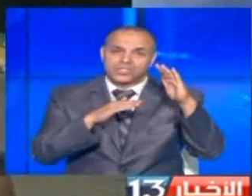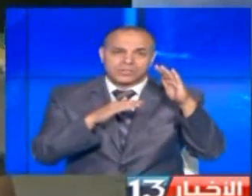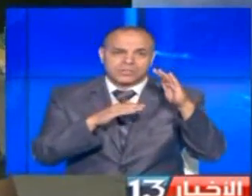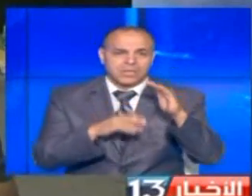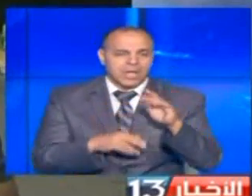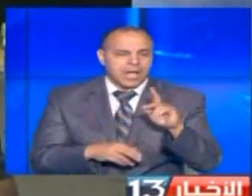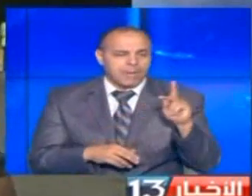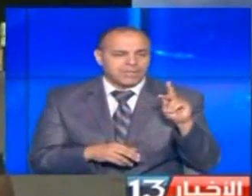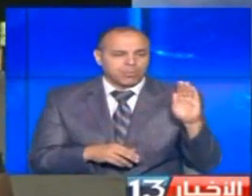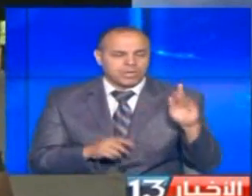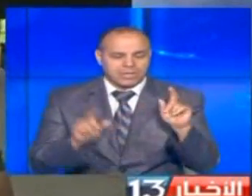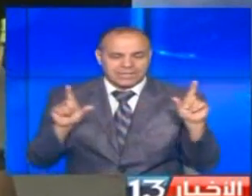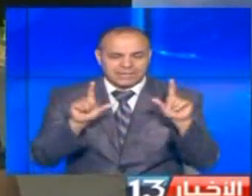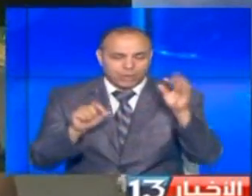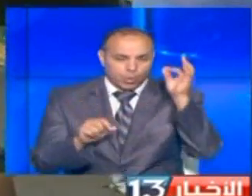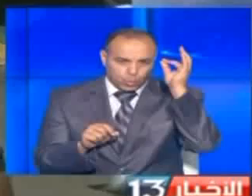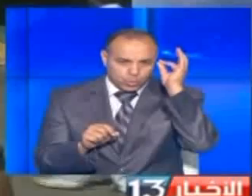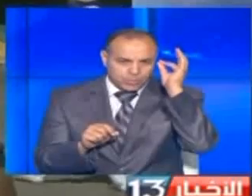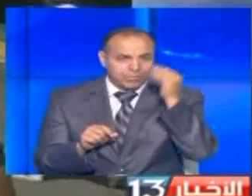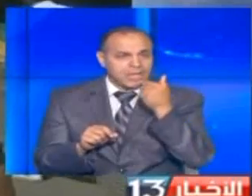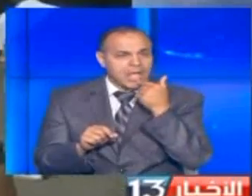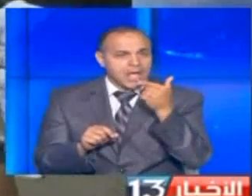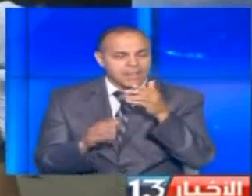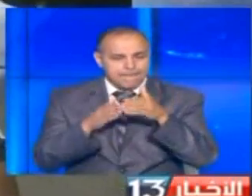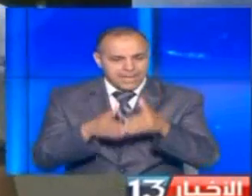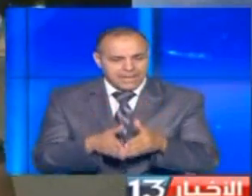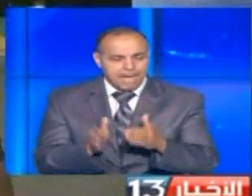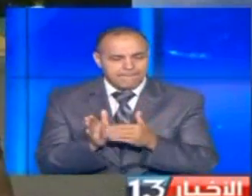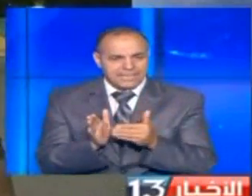خميس ببطان، التلفزة الوطنية التونسية، ميناء مارسيليا، فرنسا.